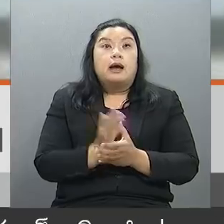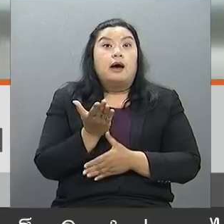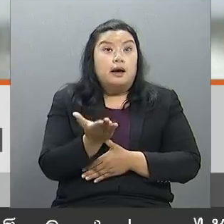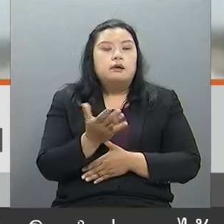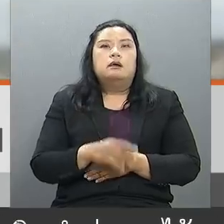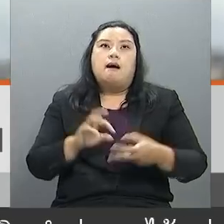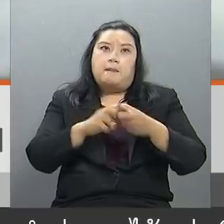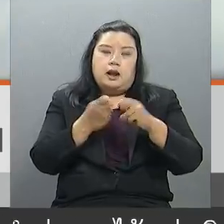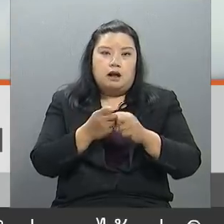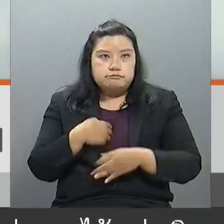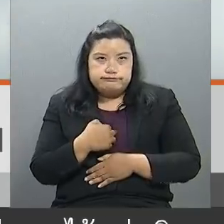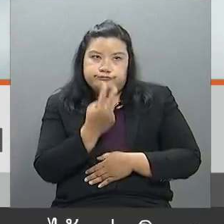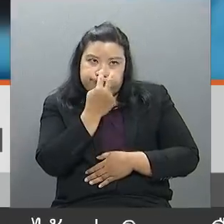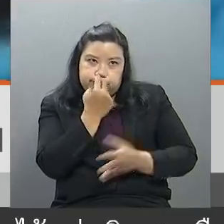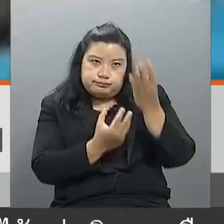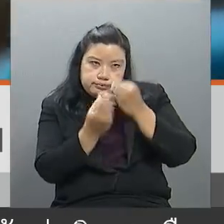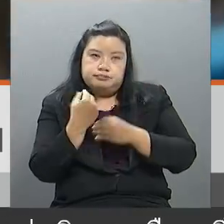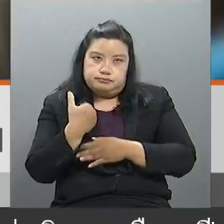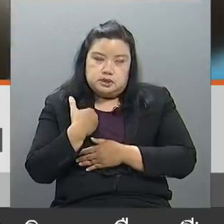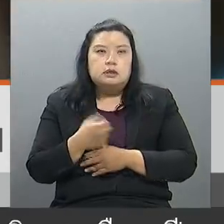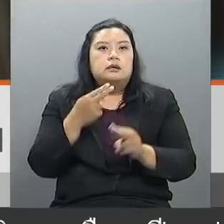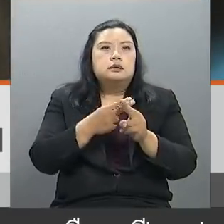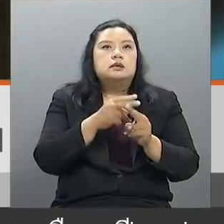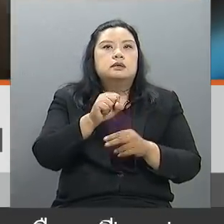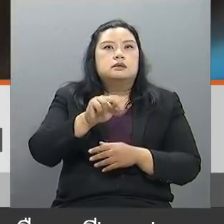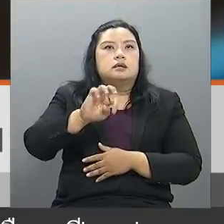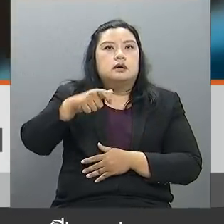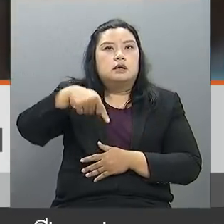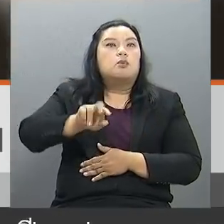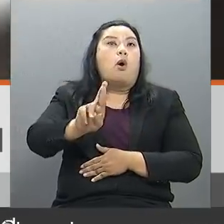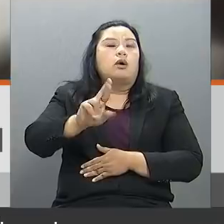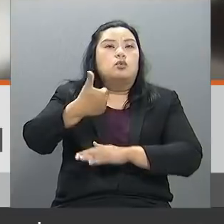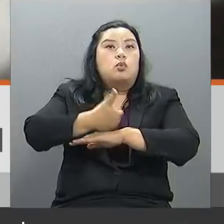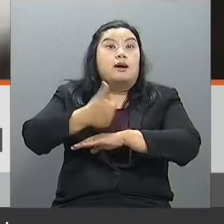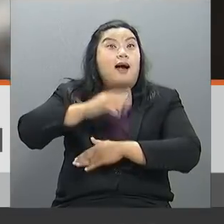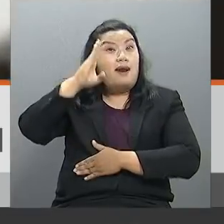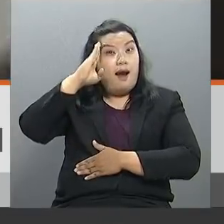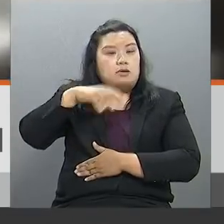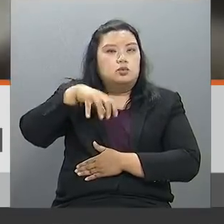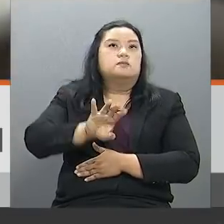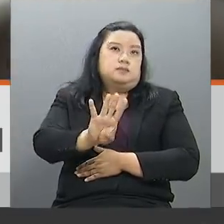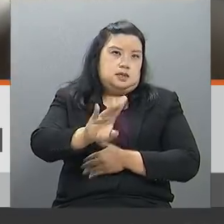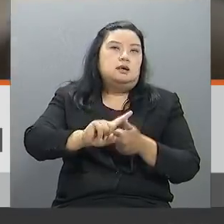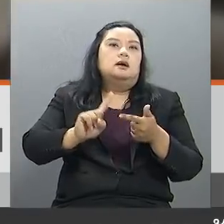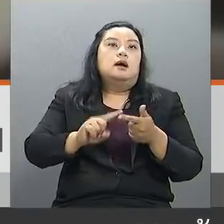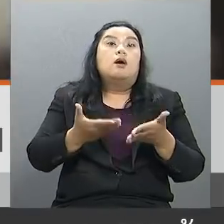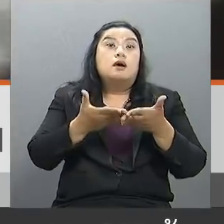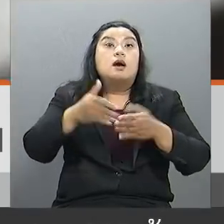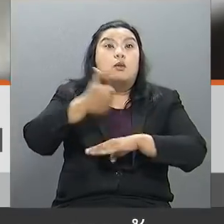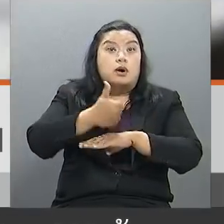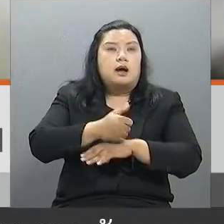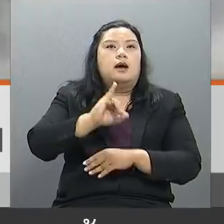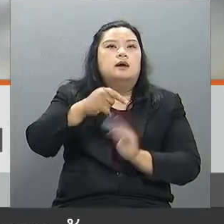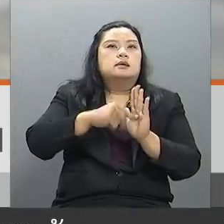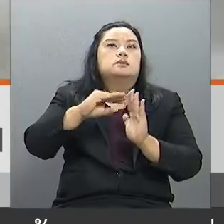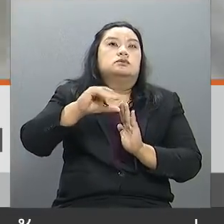านี้มีทั้งพลโทสิทธิพรมุสิกสินแม่ทัพน้อยที่4พลเรือโทสำเริงจันโสผู้บัญชาการทั